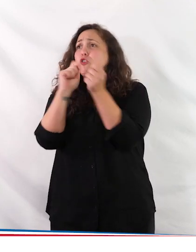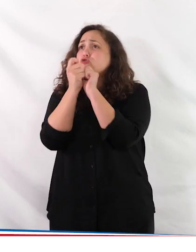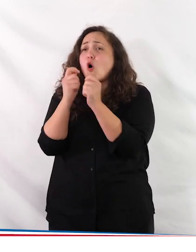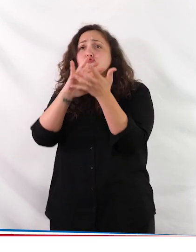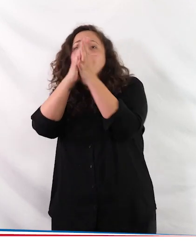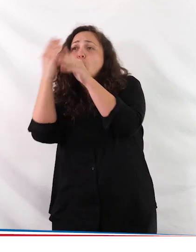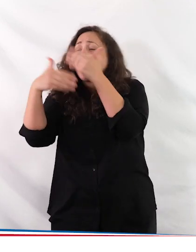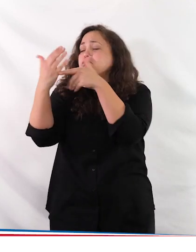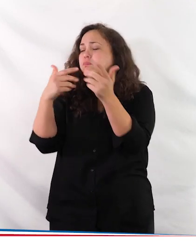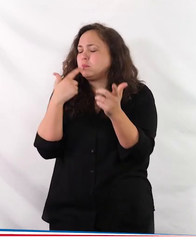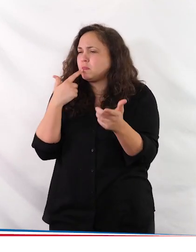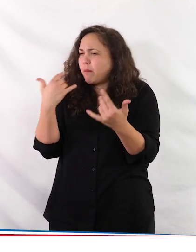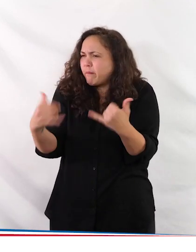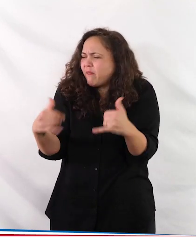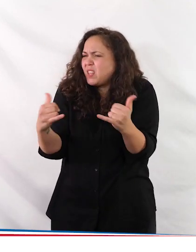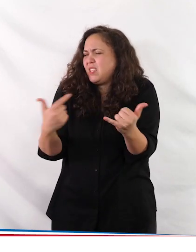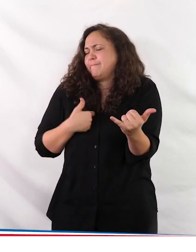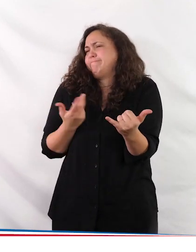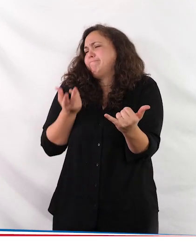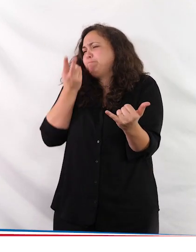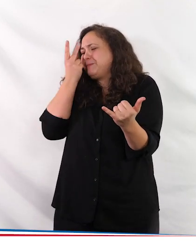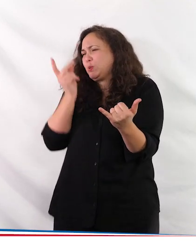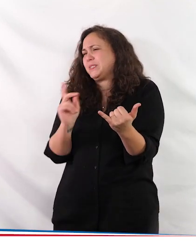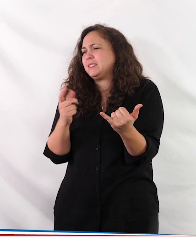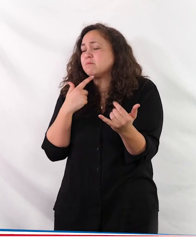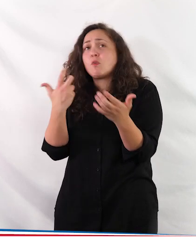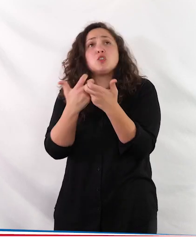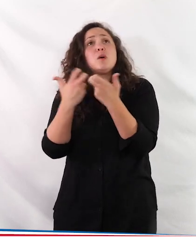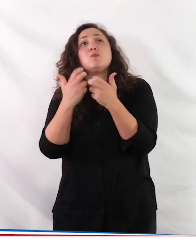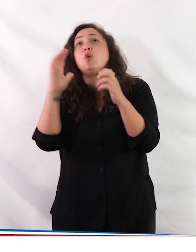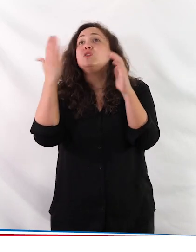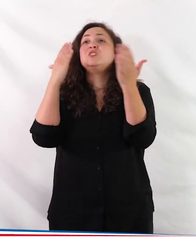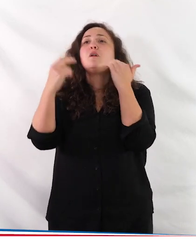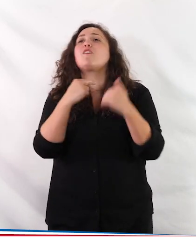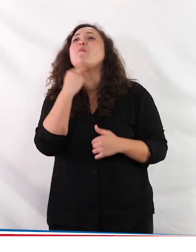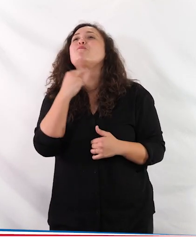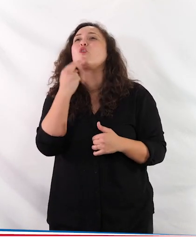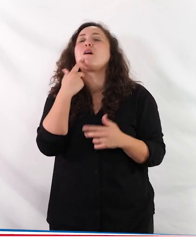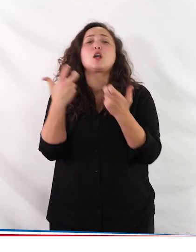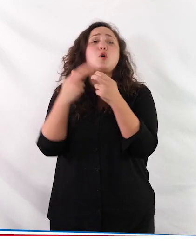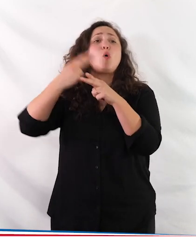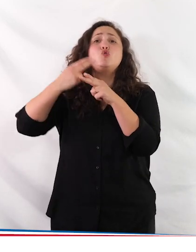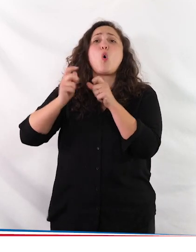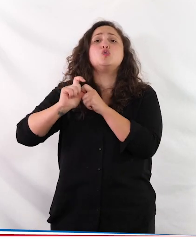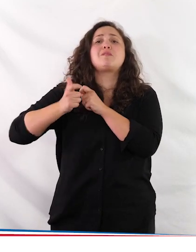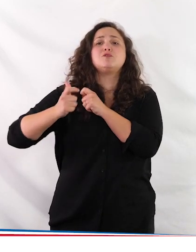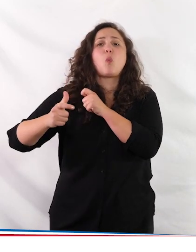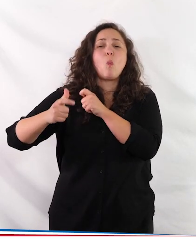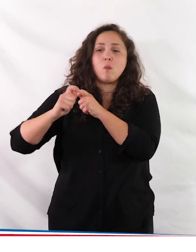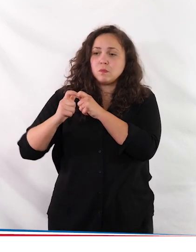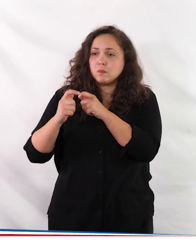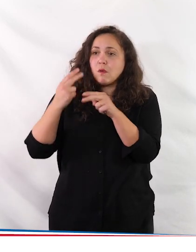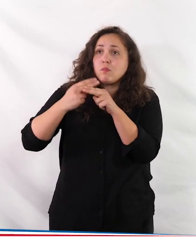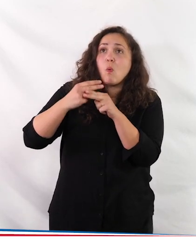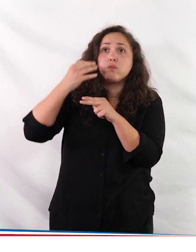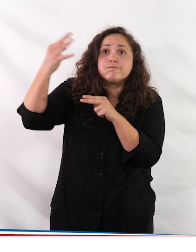donc quelque chose de mobile que l'on peut changer ou faire évoluer, ne soit toujours pas adapté, que ce soit sur la signalétique vocale pour dire